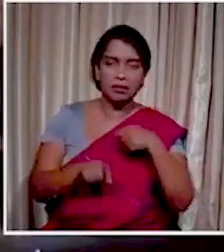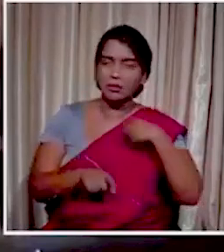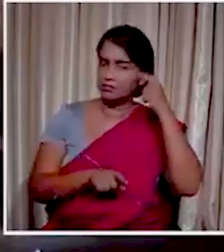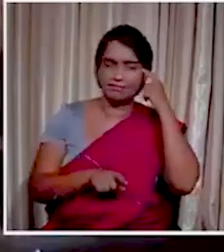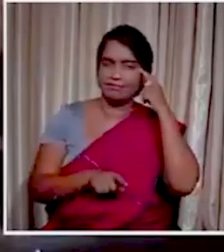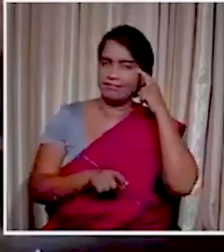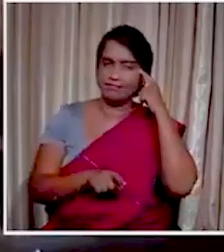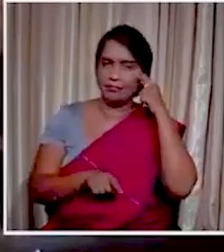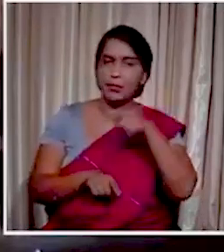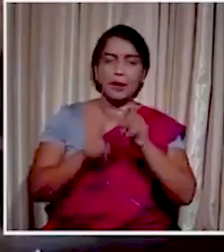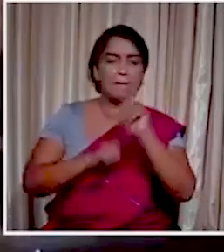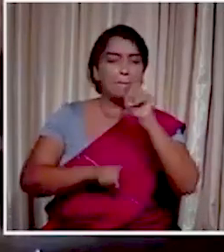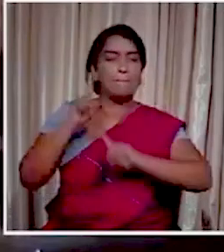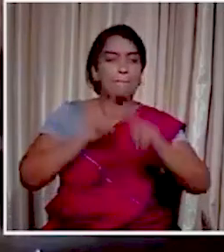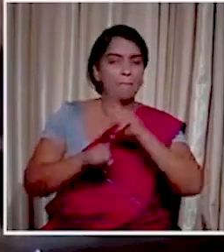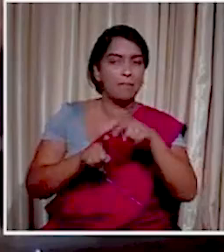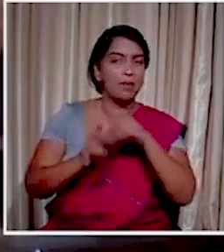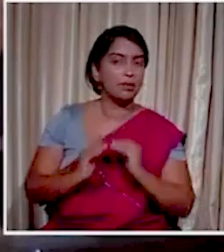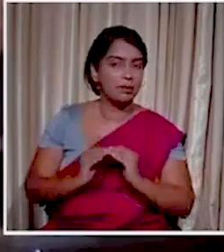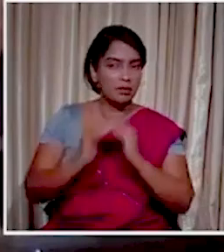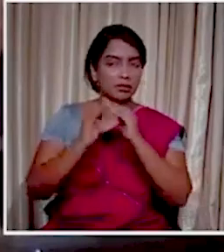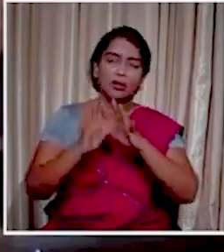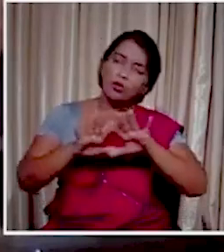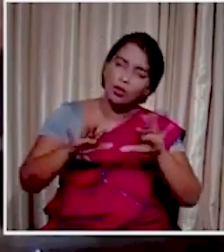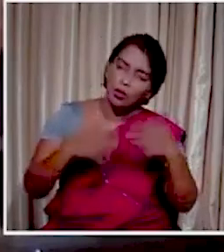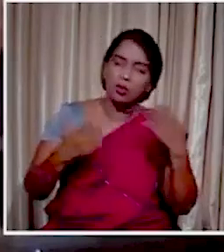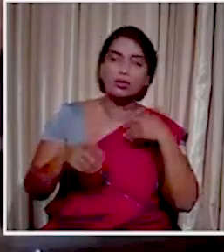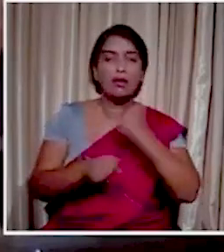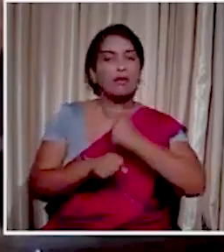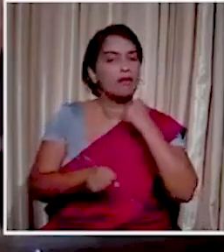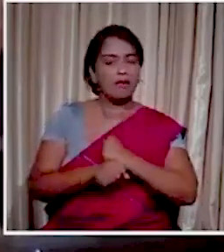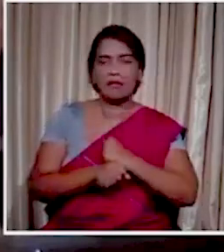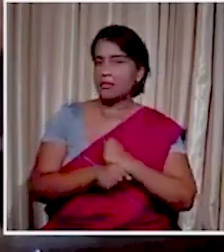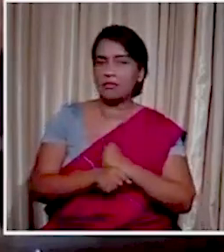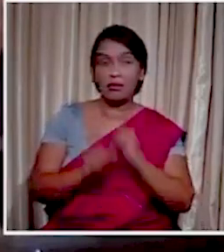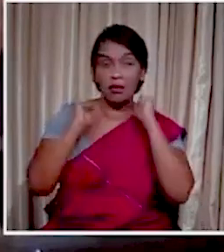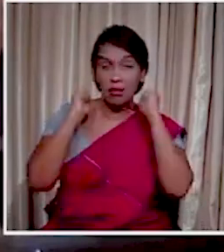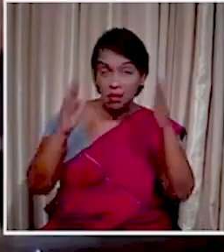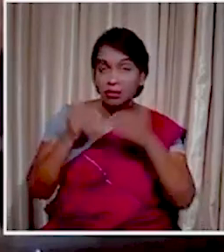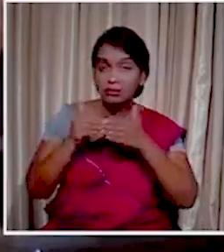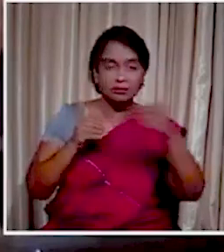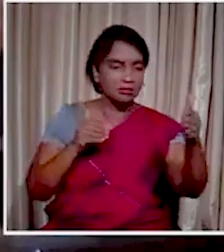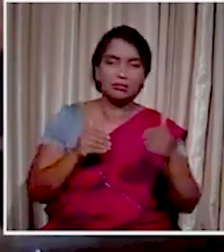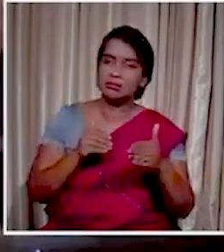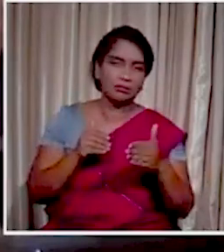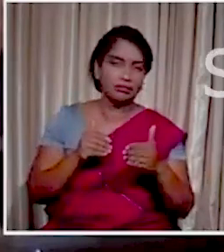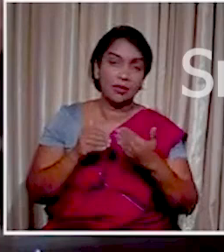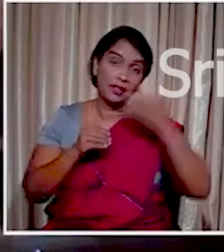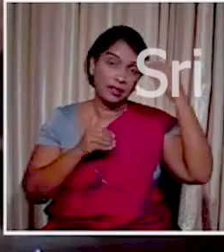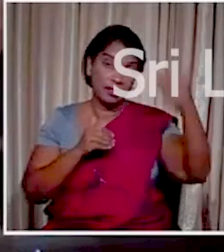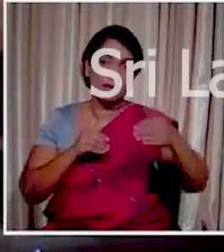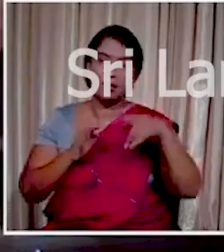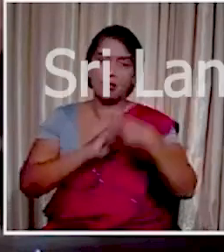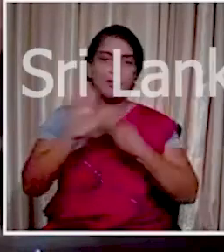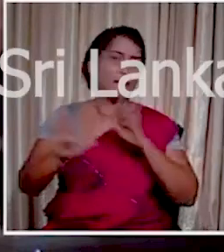නැහැ මේ පාර්ලිමේන්තුව ඇතුලේ ගොඩනගෙන කවර වර්ගයේ හෝ ආණ්ඩුවකට සුජාතභාවයක් තියෙවි කියලා දීර්ඝ කාලයක් මේ